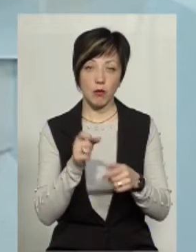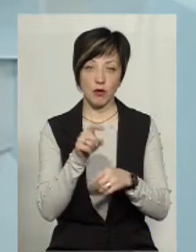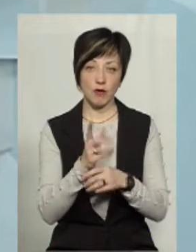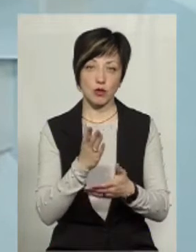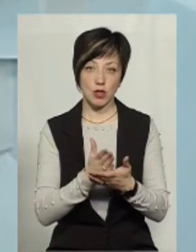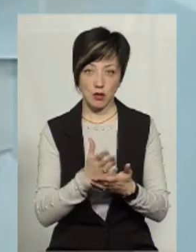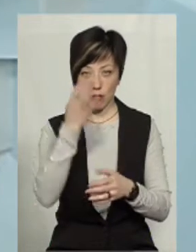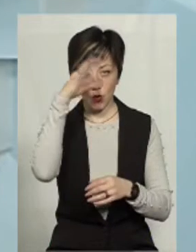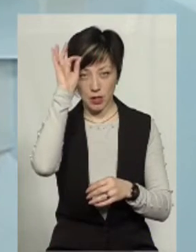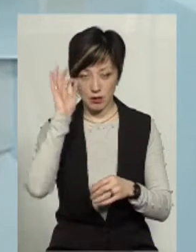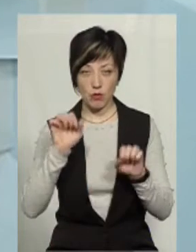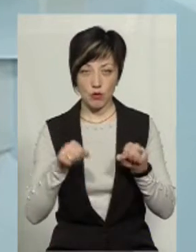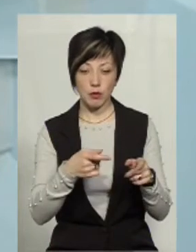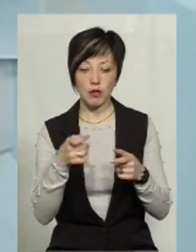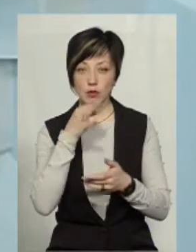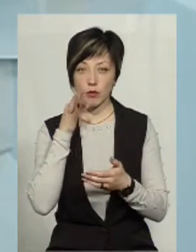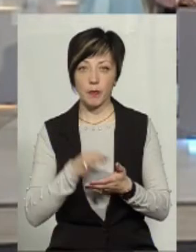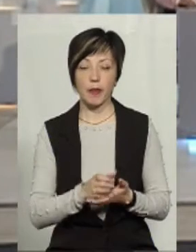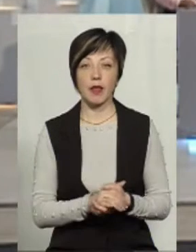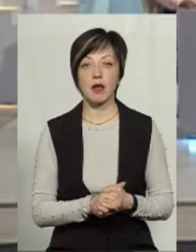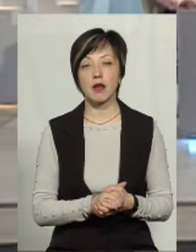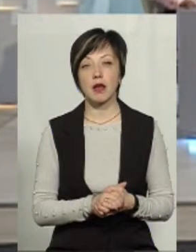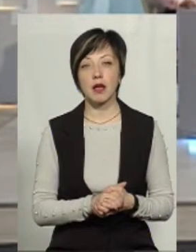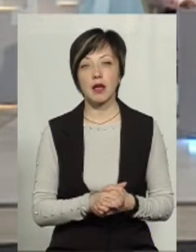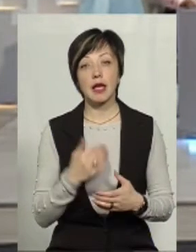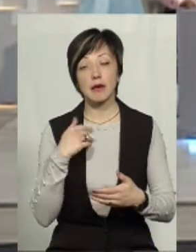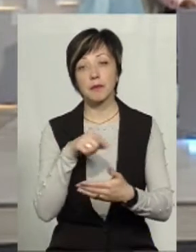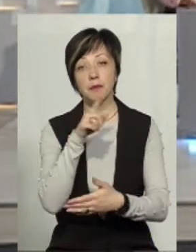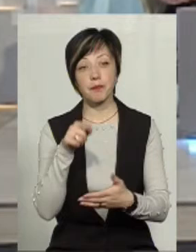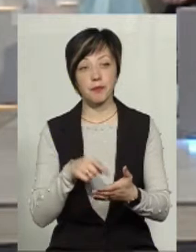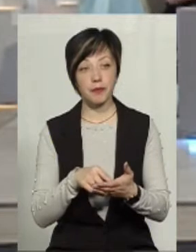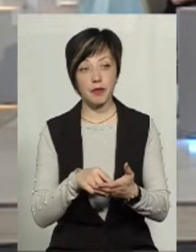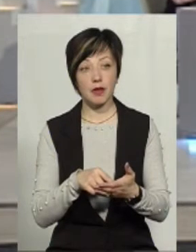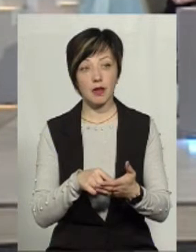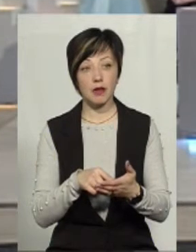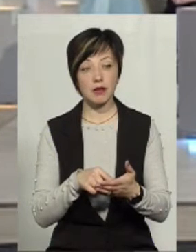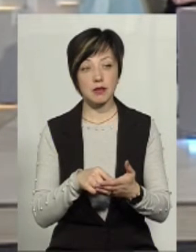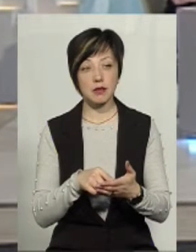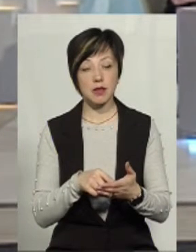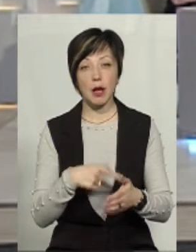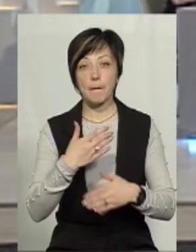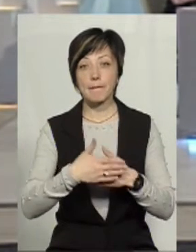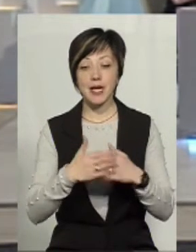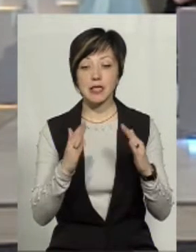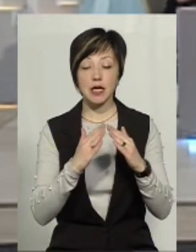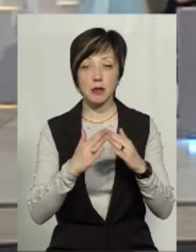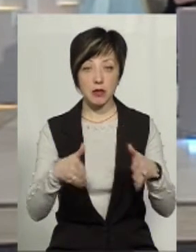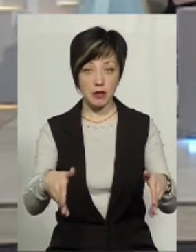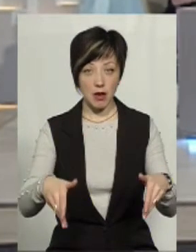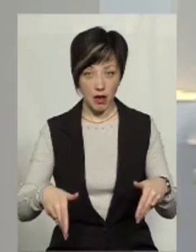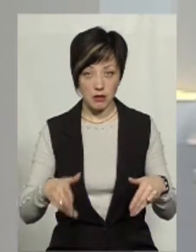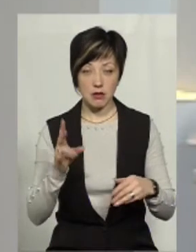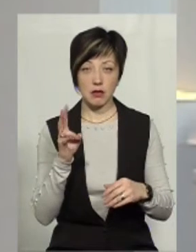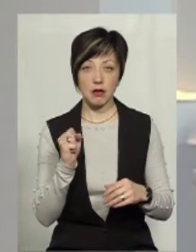повноваження в наявності, як ви вже казали. А принагідно запитаю, на присадибній ділянці,